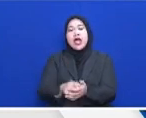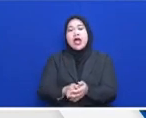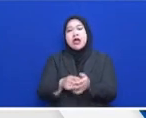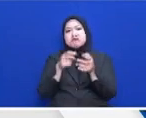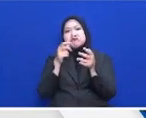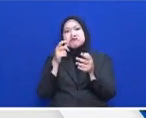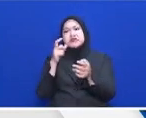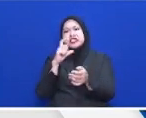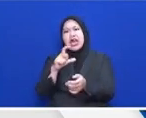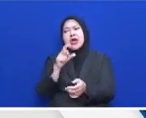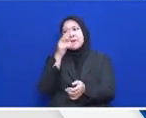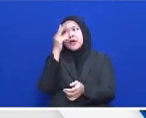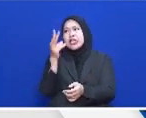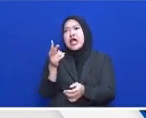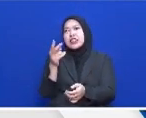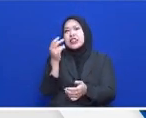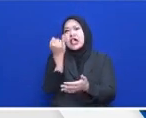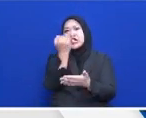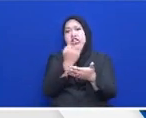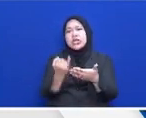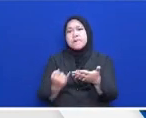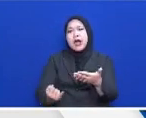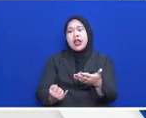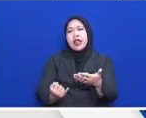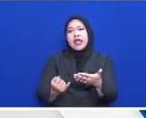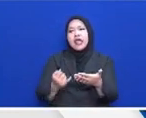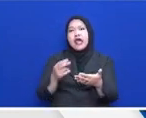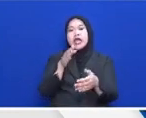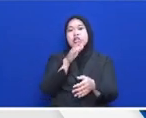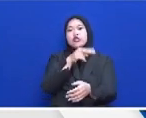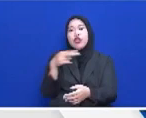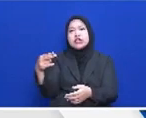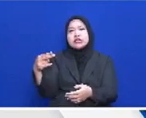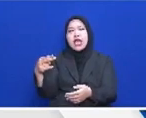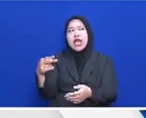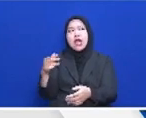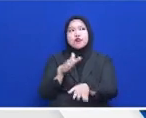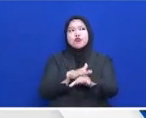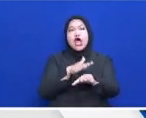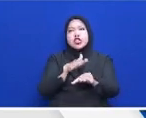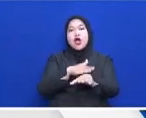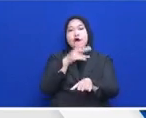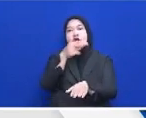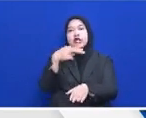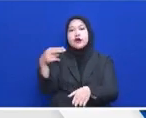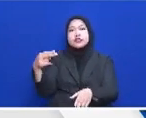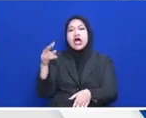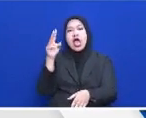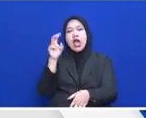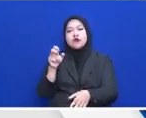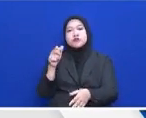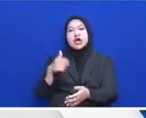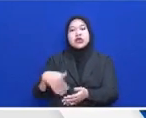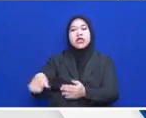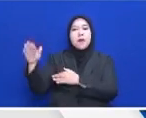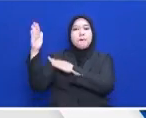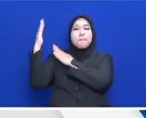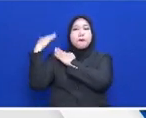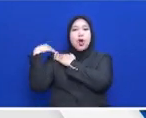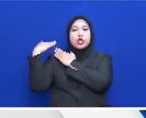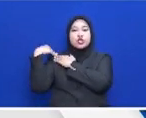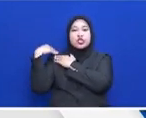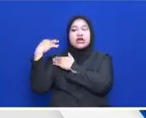dunia. Seniman Indonesia, budayawan Indonesia harus bisa menjadi tuan rumah di negeri sendiri